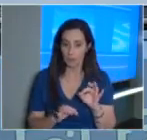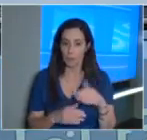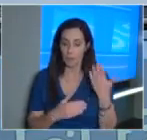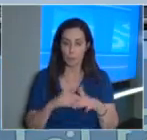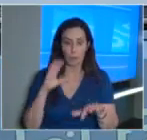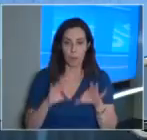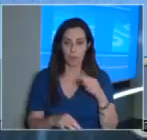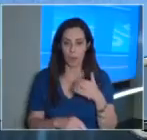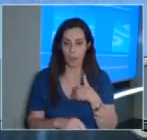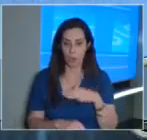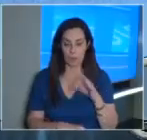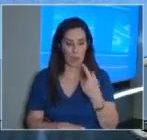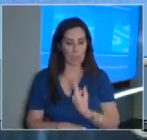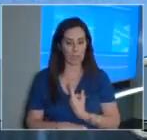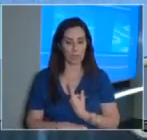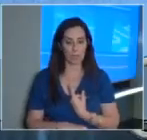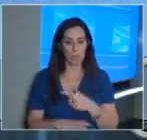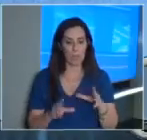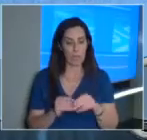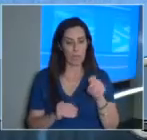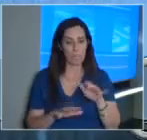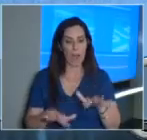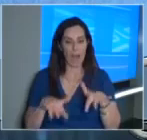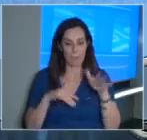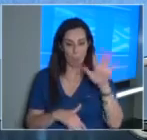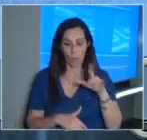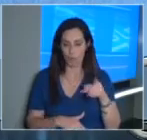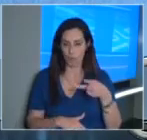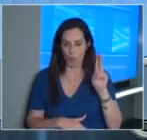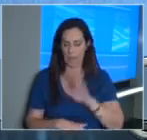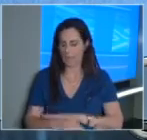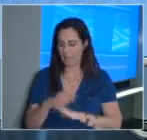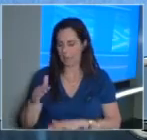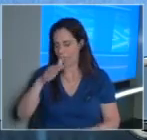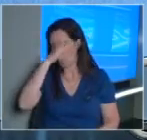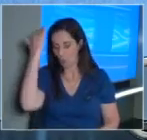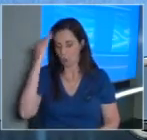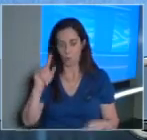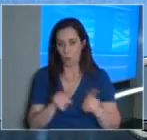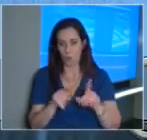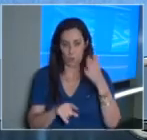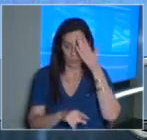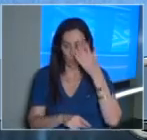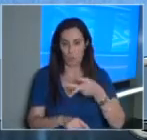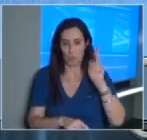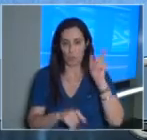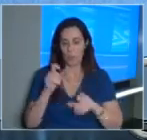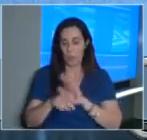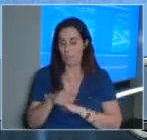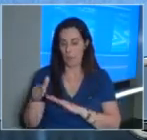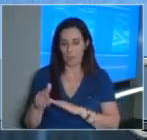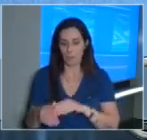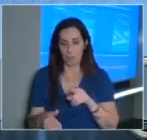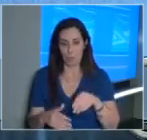שבסוף הבחירות האלה אנחנו נמצא את עצמנו עם פרלמנט שהוא הרבה יותר ימני קיצוני ממה שהכרנו, עם הרבה יותר גורמי ימין,